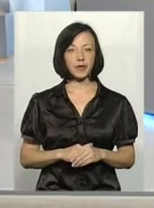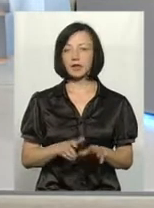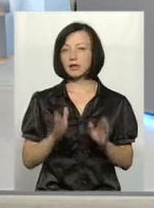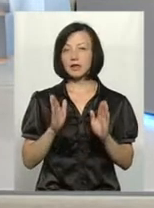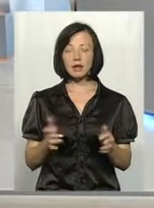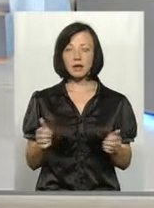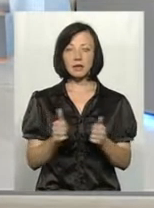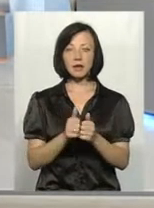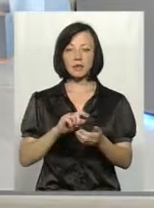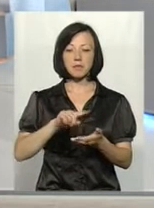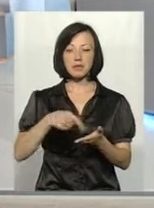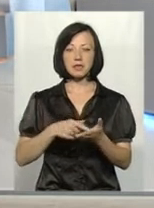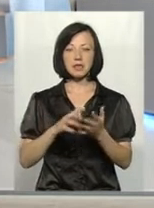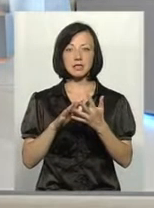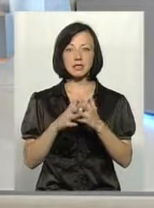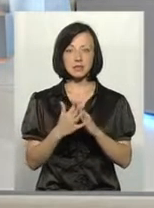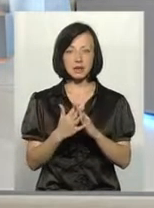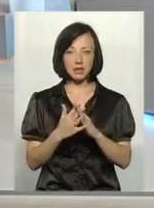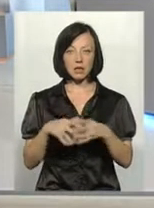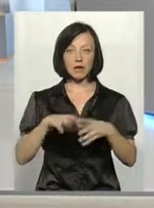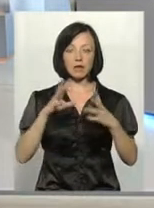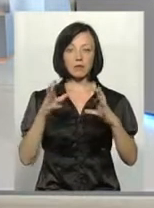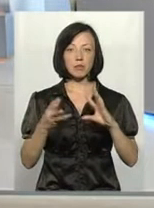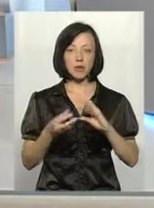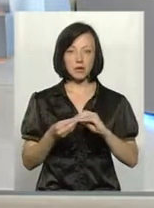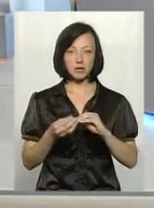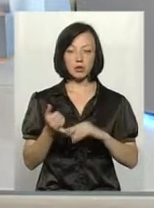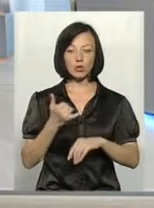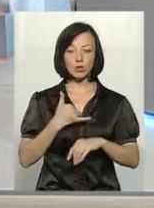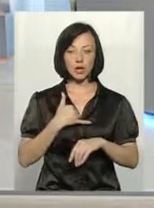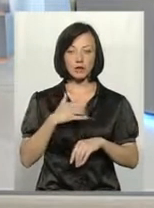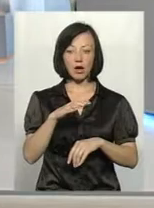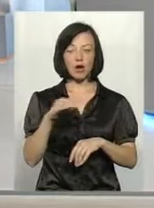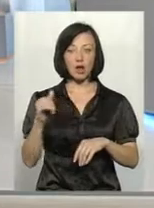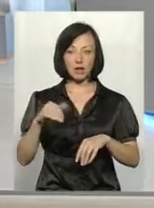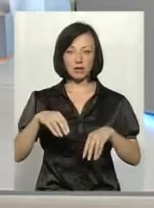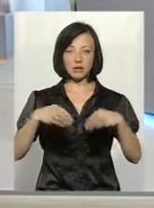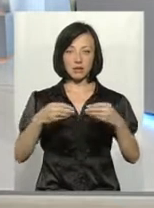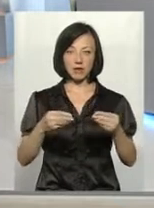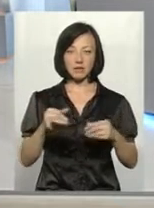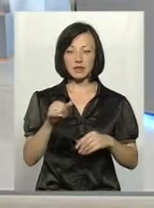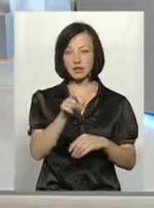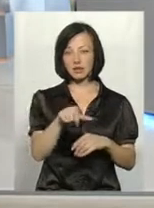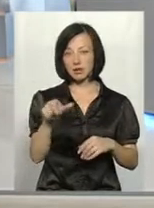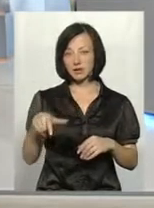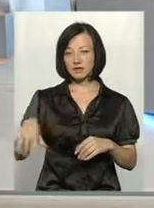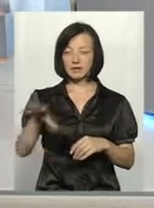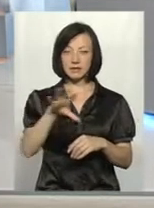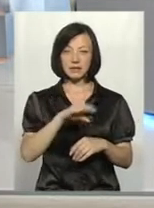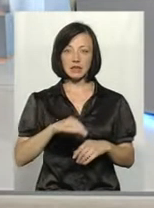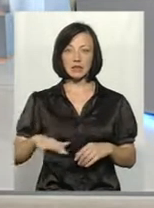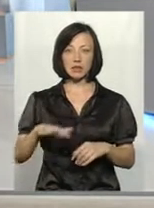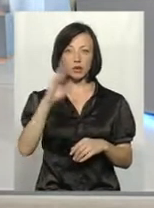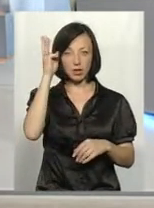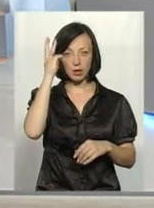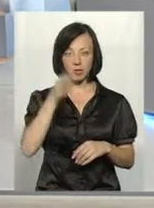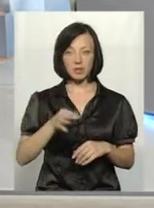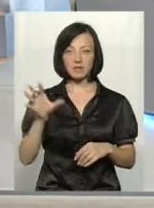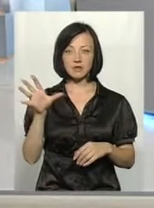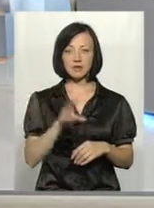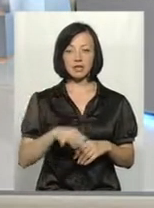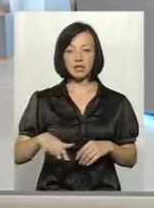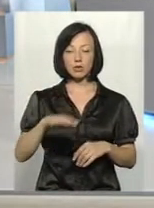приміських сіл Хмельниччини. В принципі, у нас орендодавці і орендарі є по всій території Хмельниччини та й по всій території